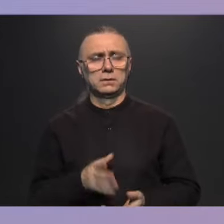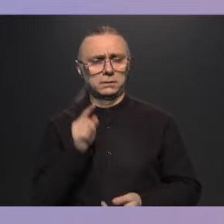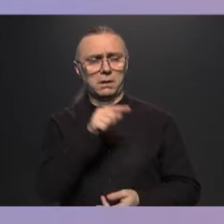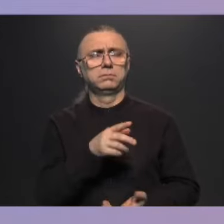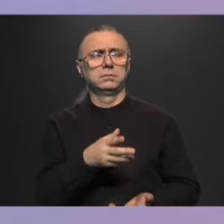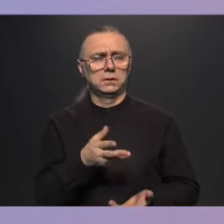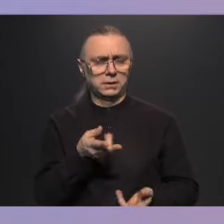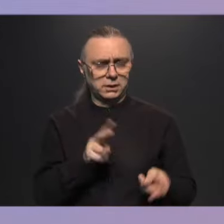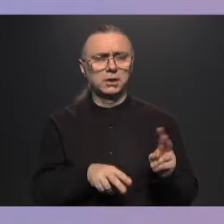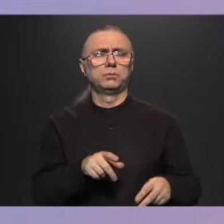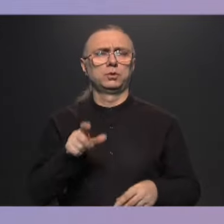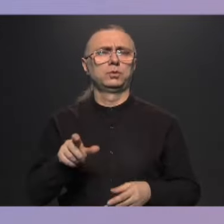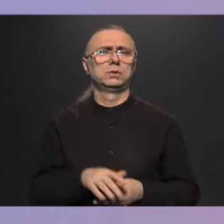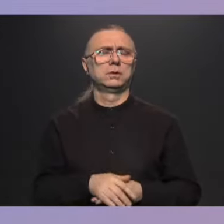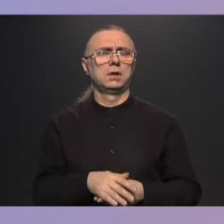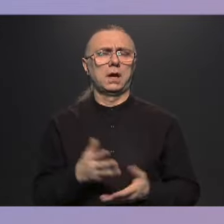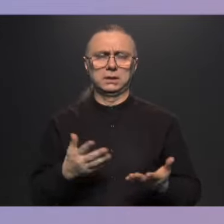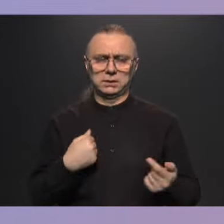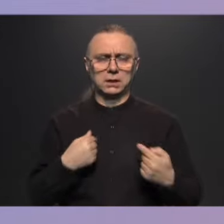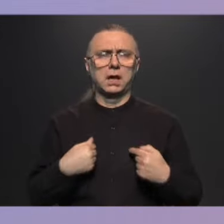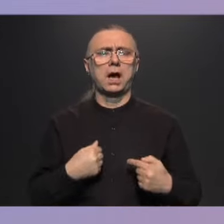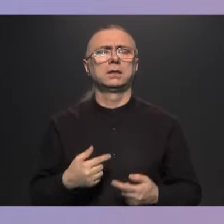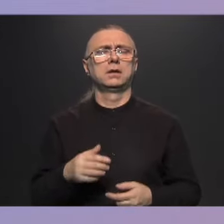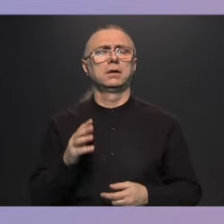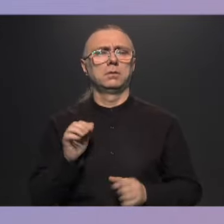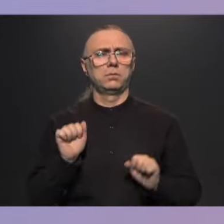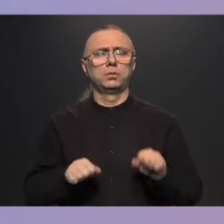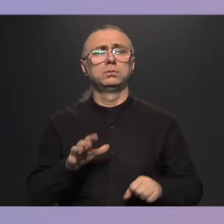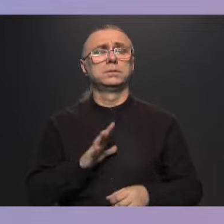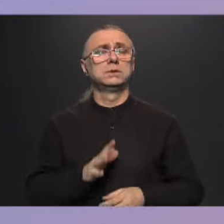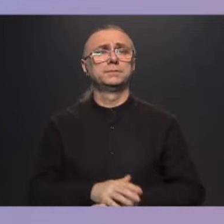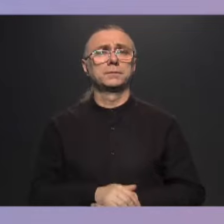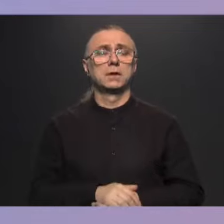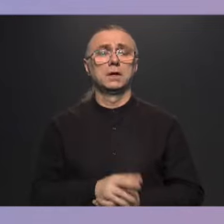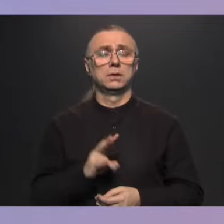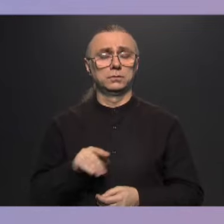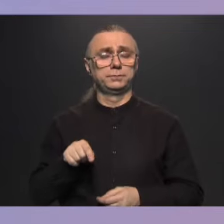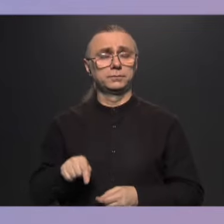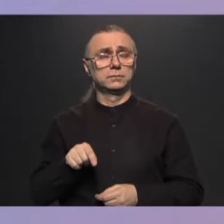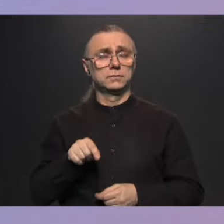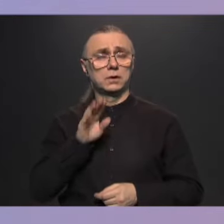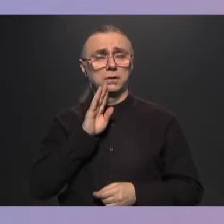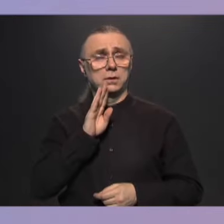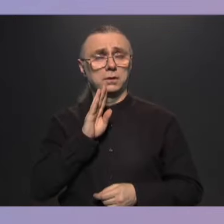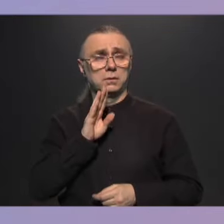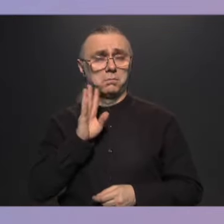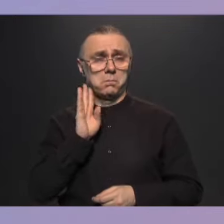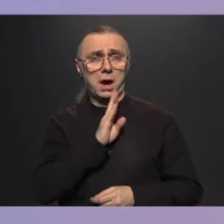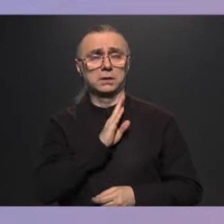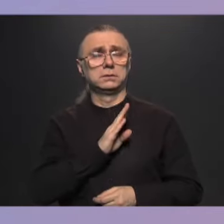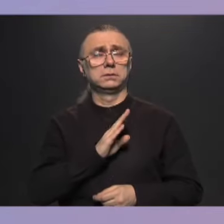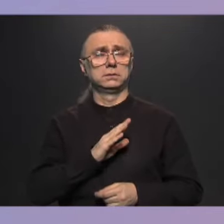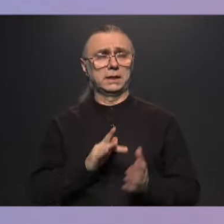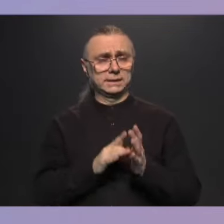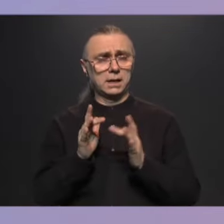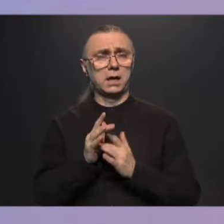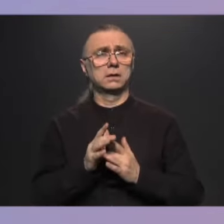да, то есть может быть на какие-то страдания и муки, но она мать христианка, она, конечно, понимает,